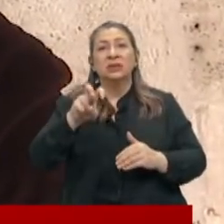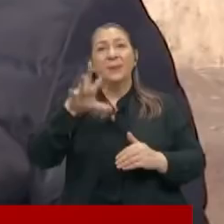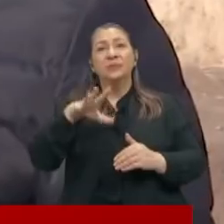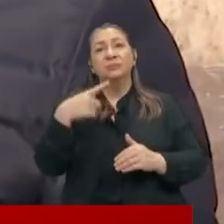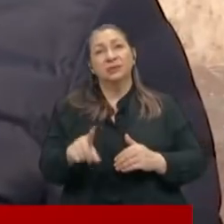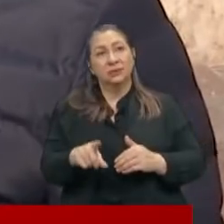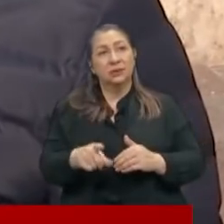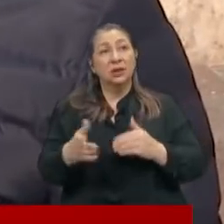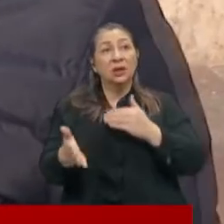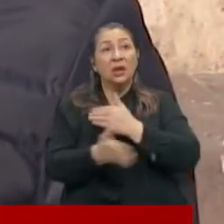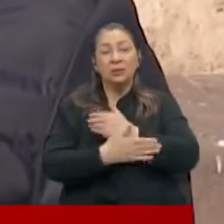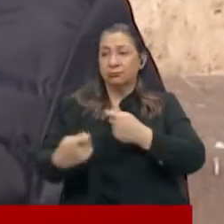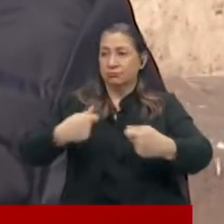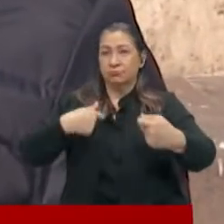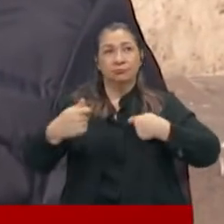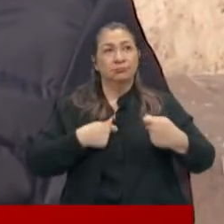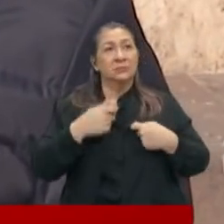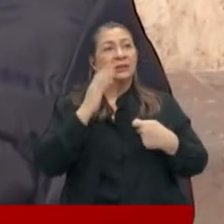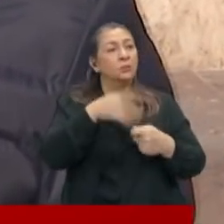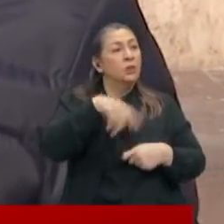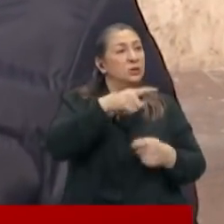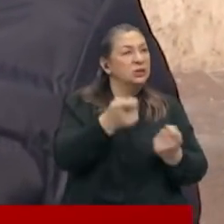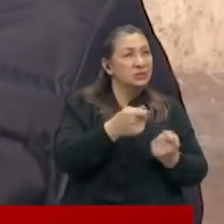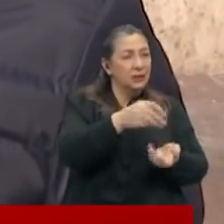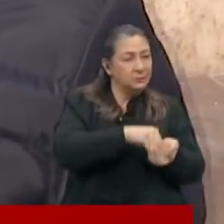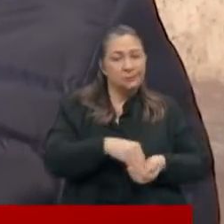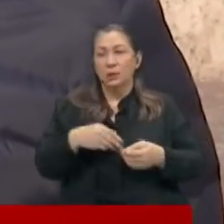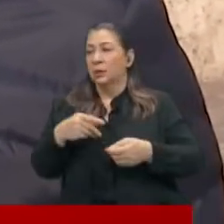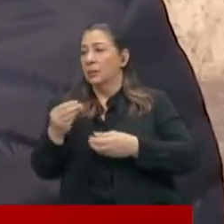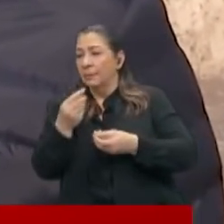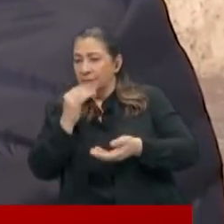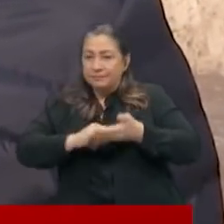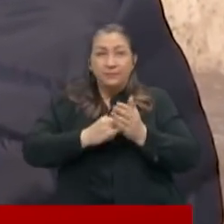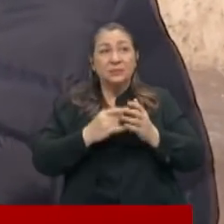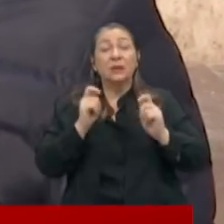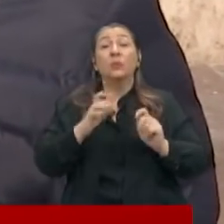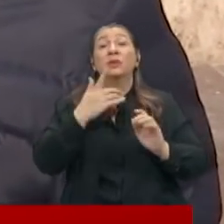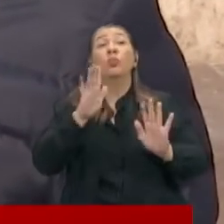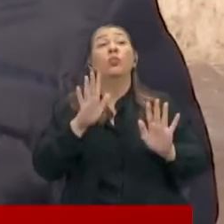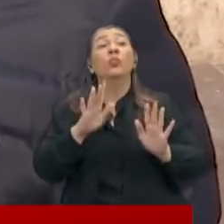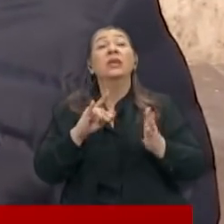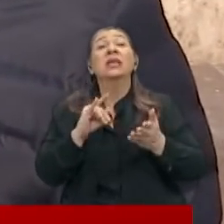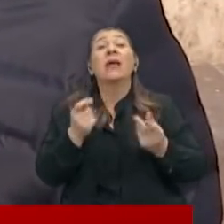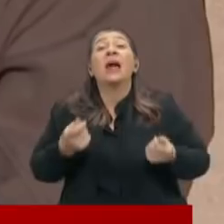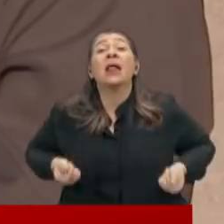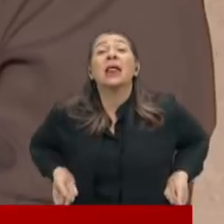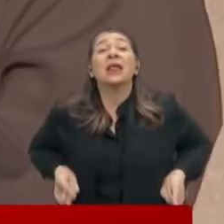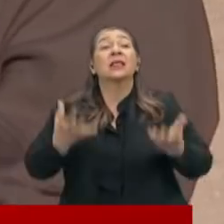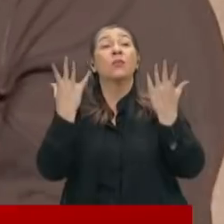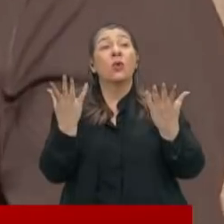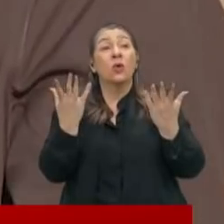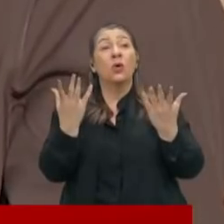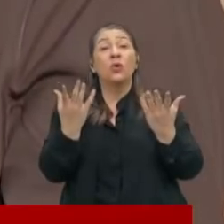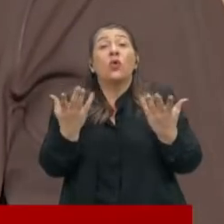bin. Yardımlarla, gittiğim günlük işlerle, aldığım paralarla geçiniyorum demiyorum. Bakın, geçinemiyorum. Ekonomide